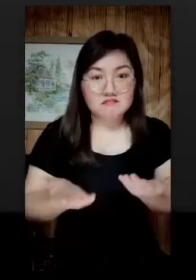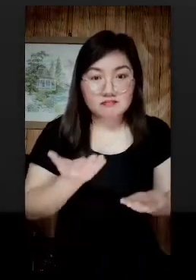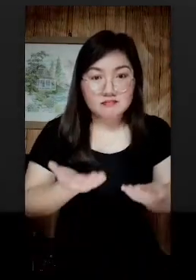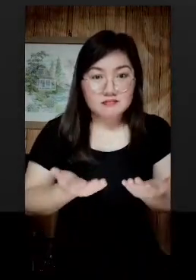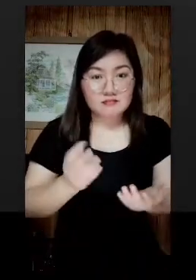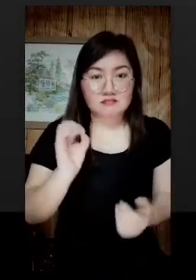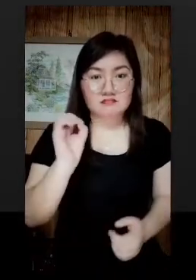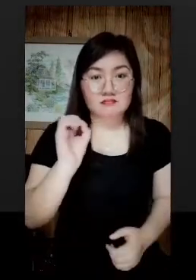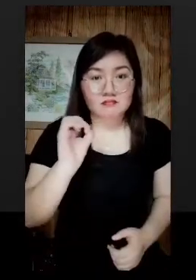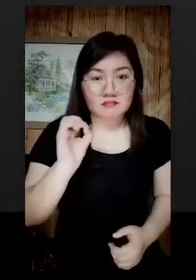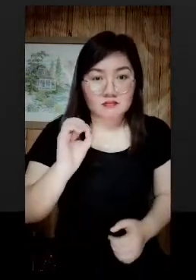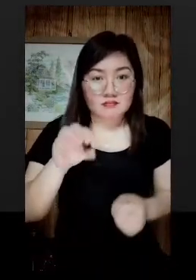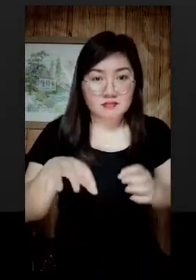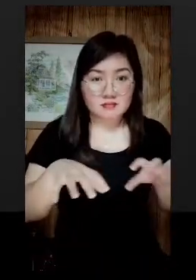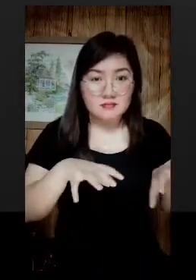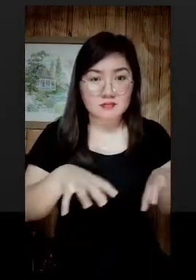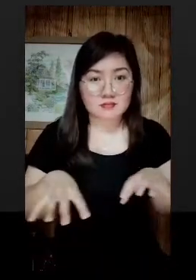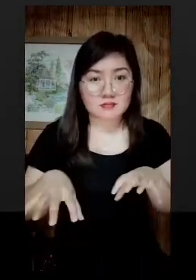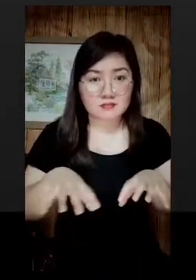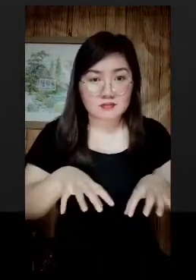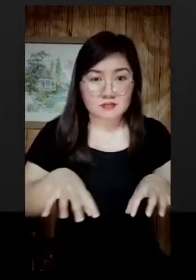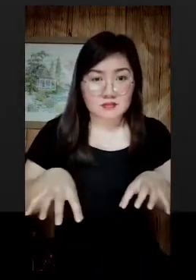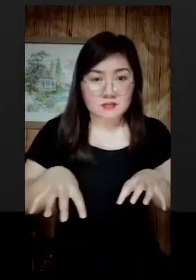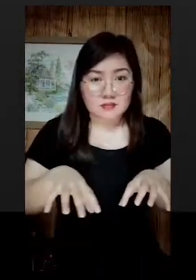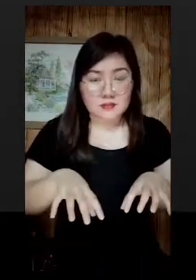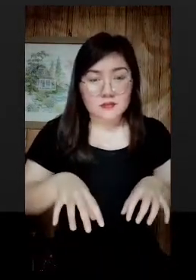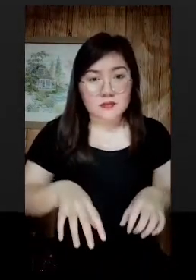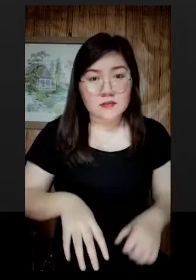Wala na bang magagawa?